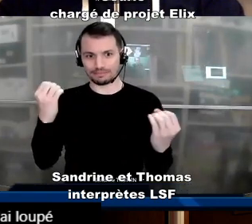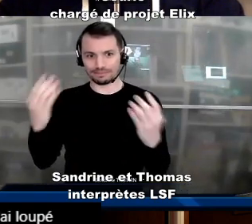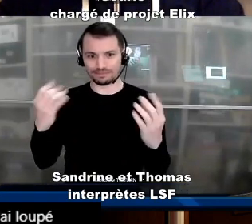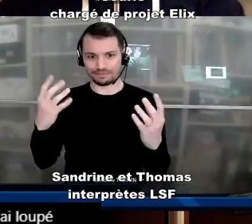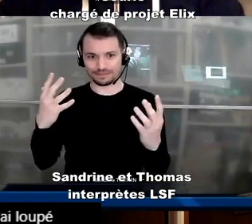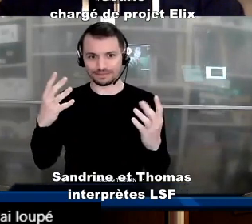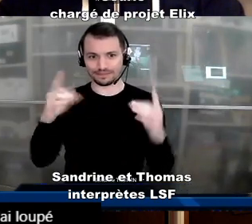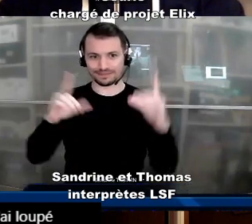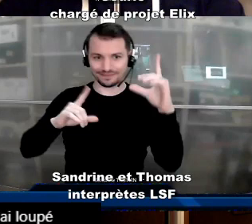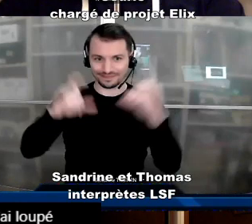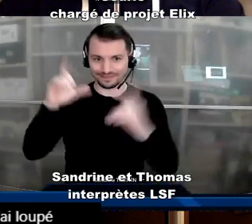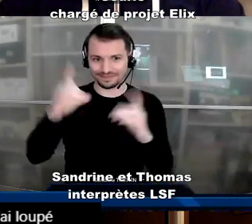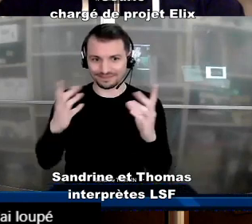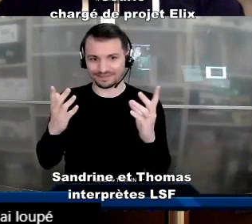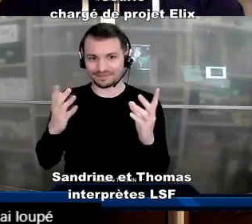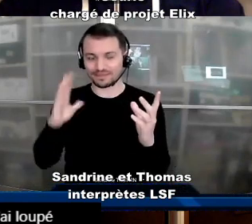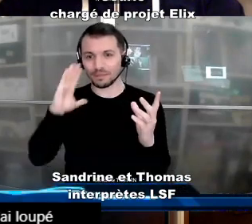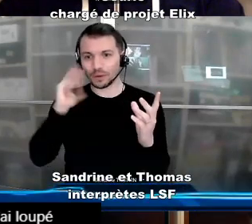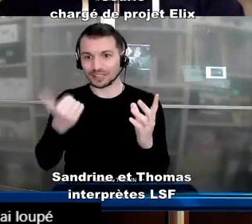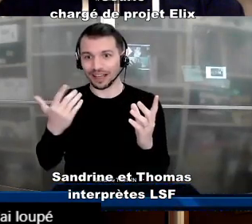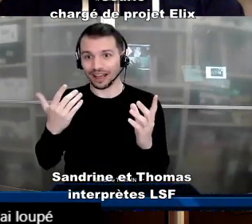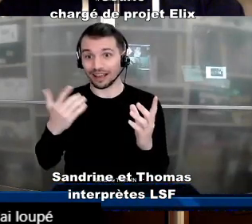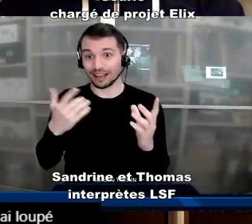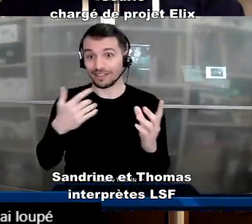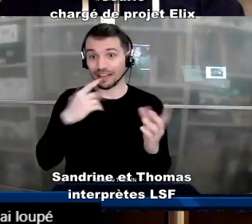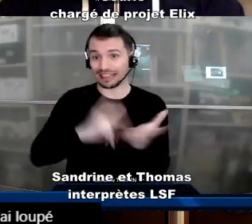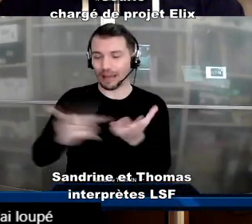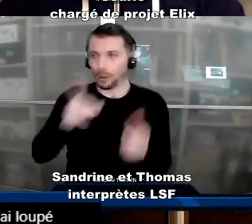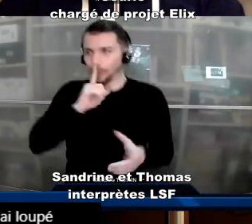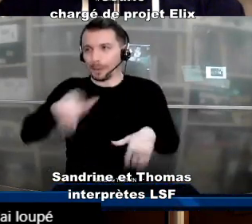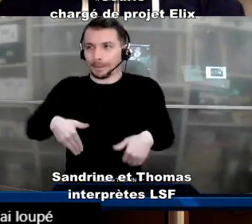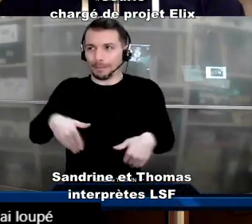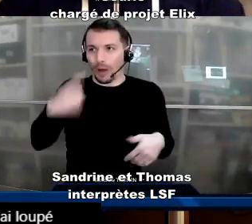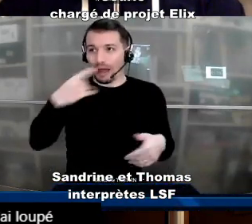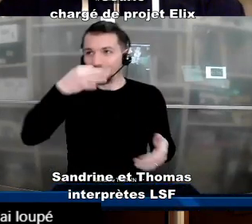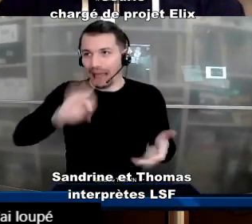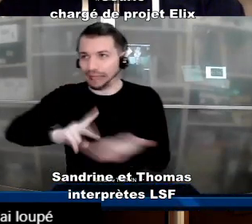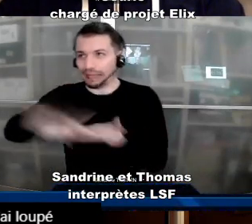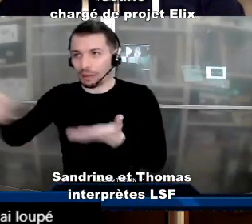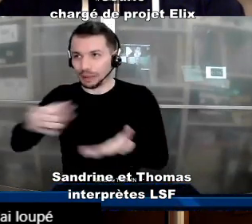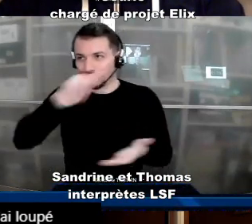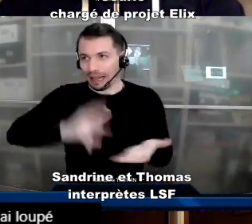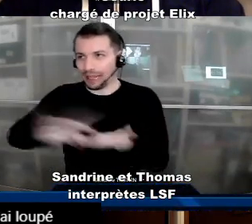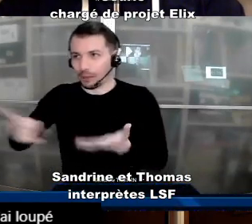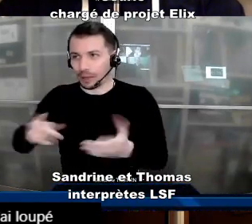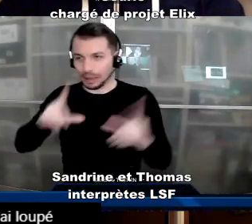signes. Il est en train de signer tout ce que j'arrête pas, pardon.